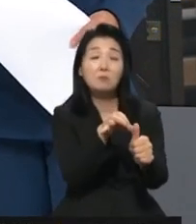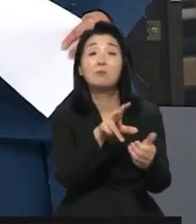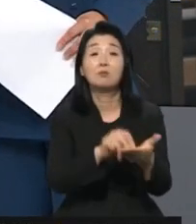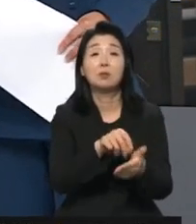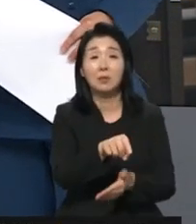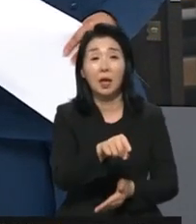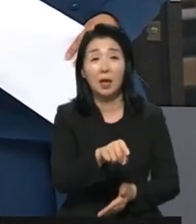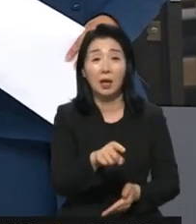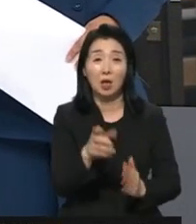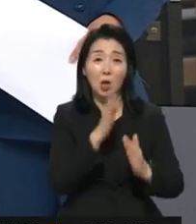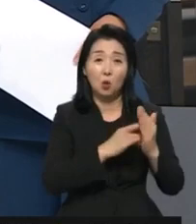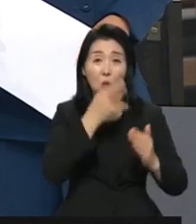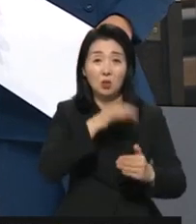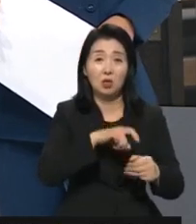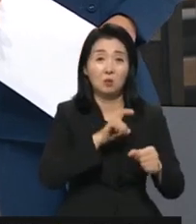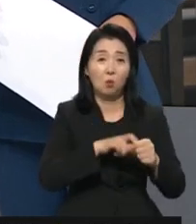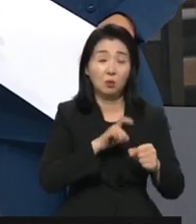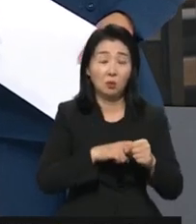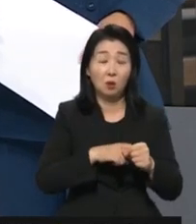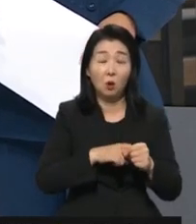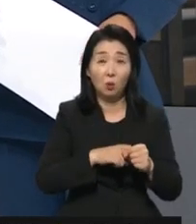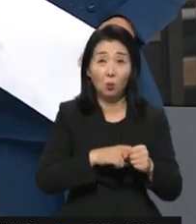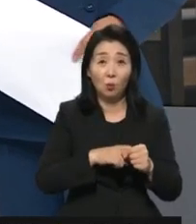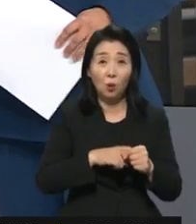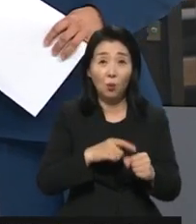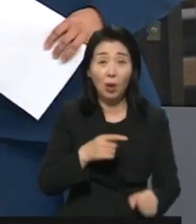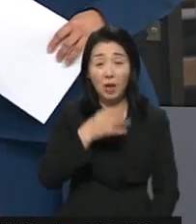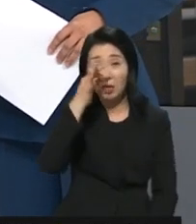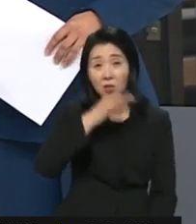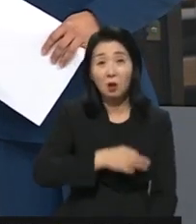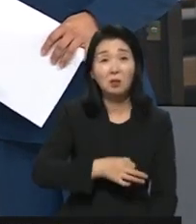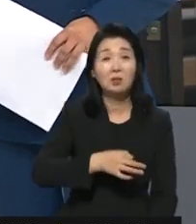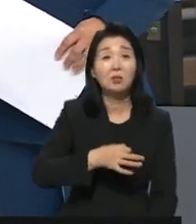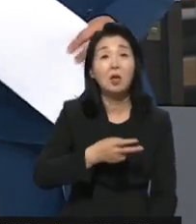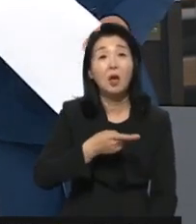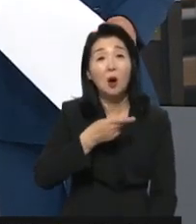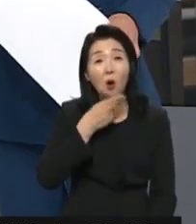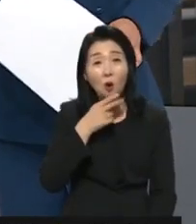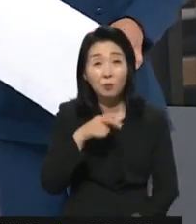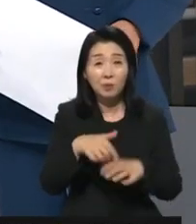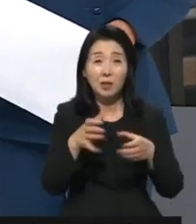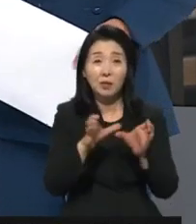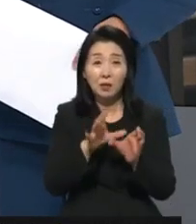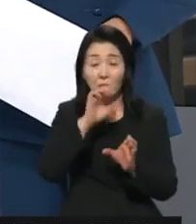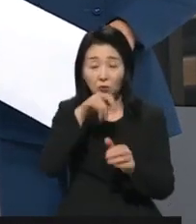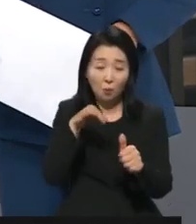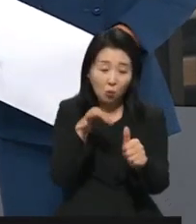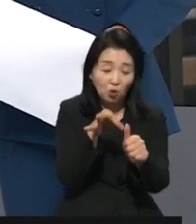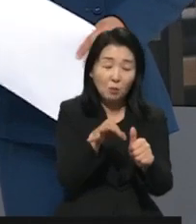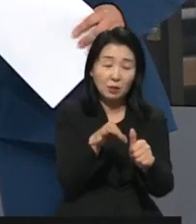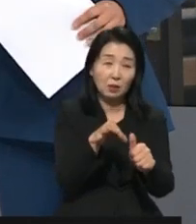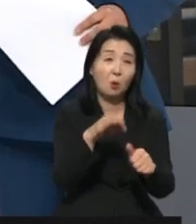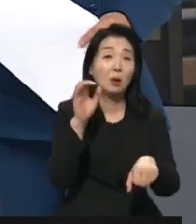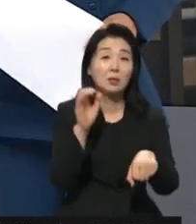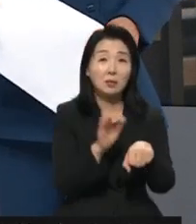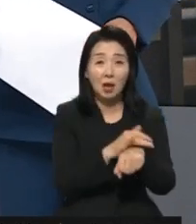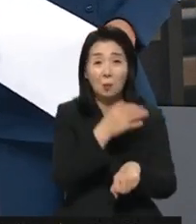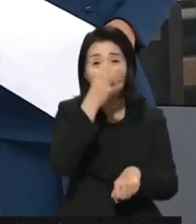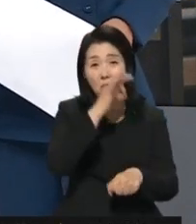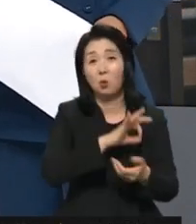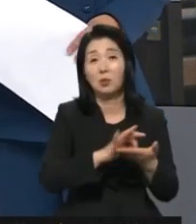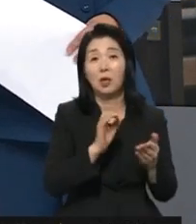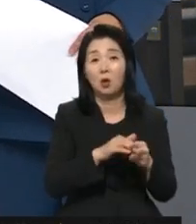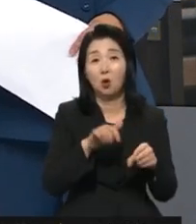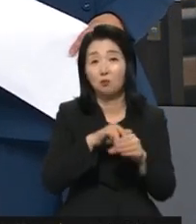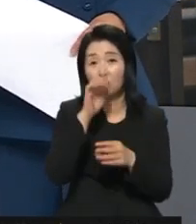주로 공익을 목적으로 하는 비영리 민간단체들이 국가보조금을 받아서 유용해왔다는 겁니다. 특히 전 정부에서